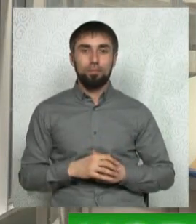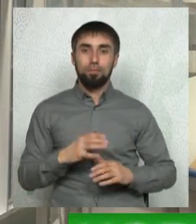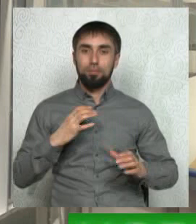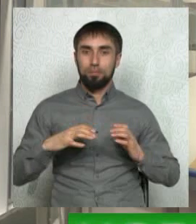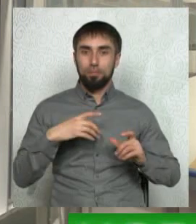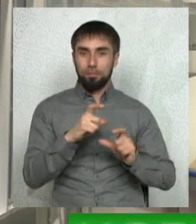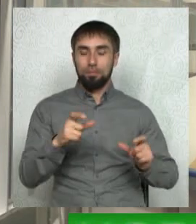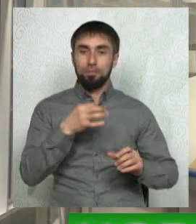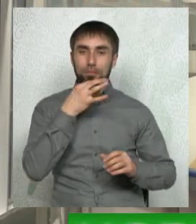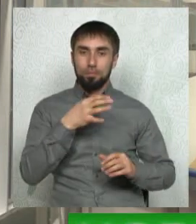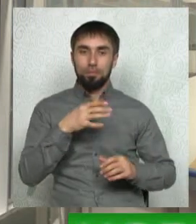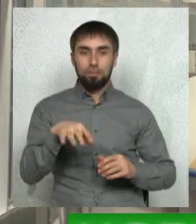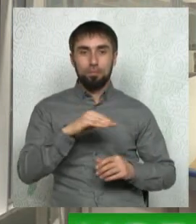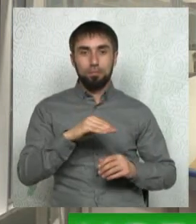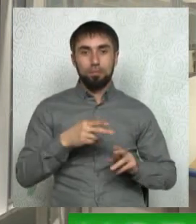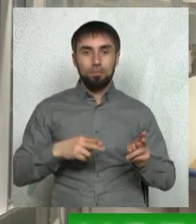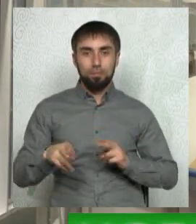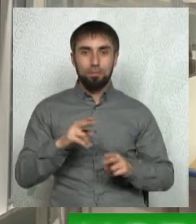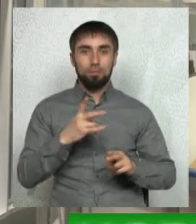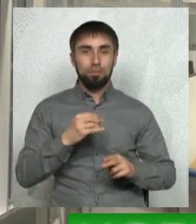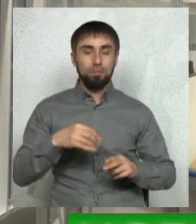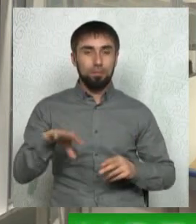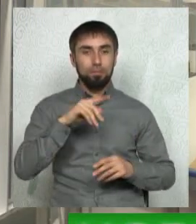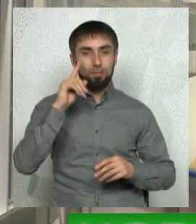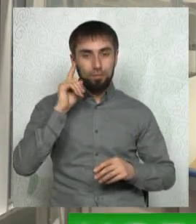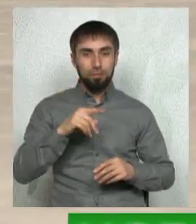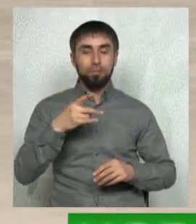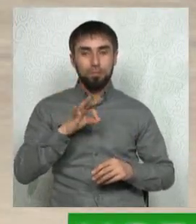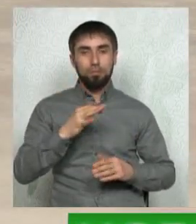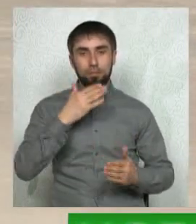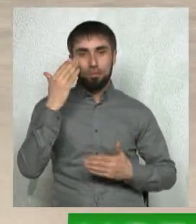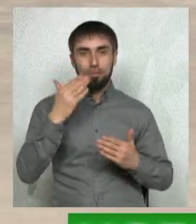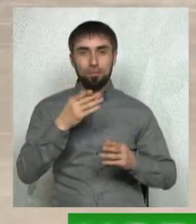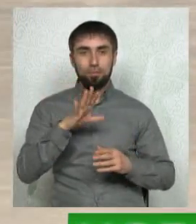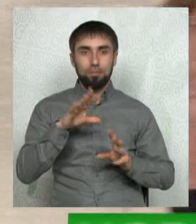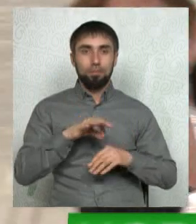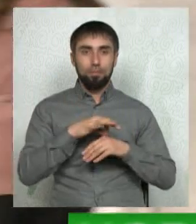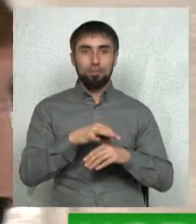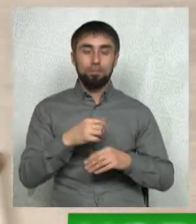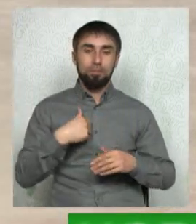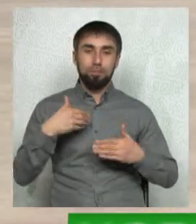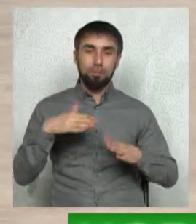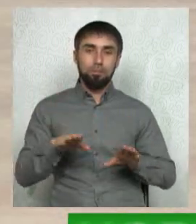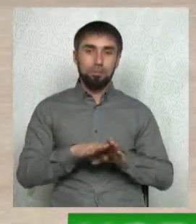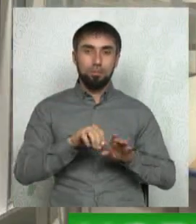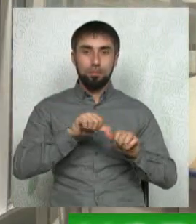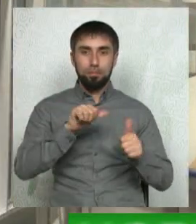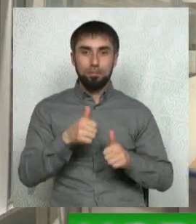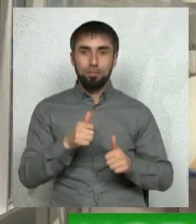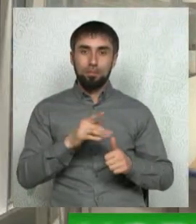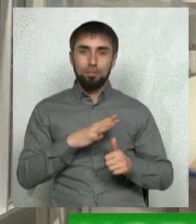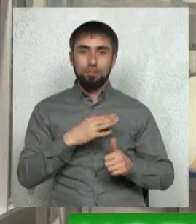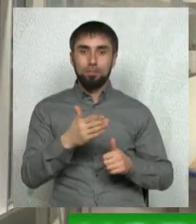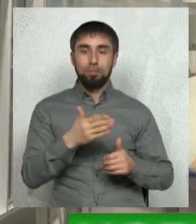студентам нравится, студенты катаются. Хотя не все умеют, но все равно в веселой атмосфере это все проходит. Мы решили вот таким образом немножко приобщить